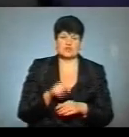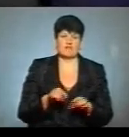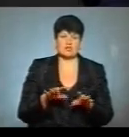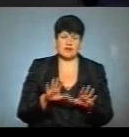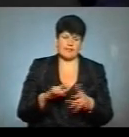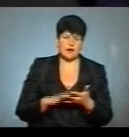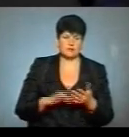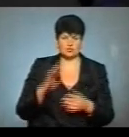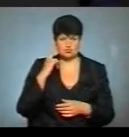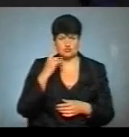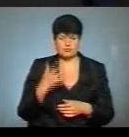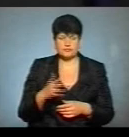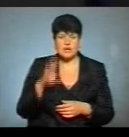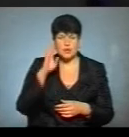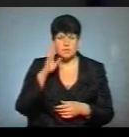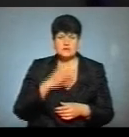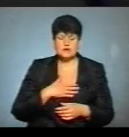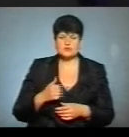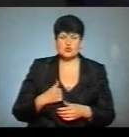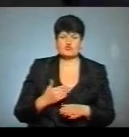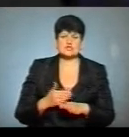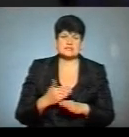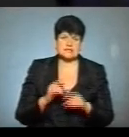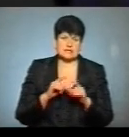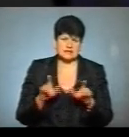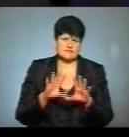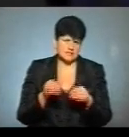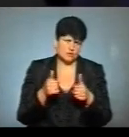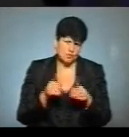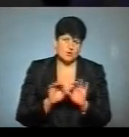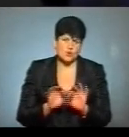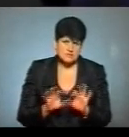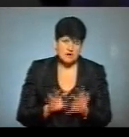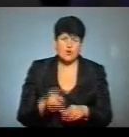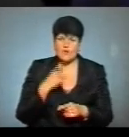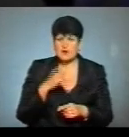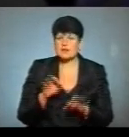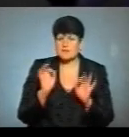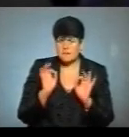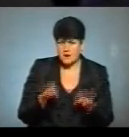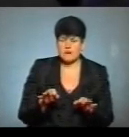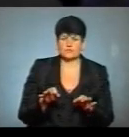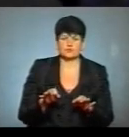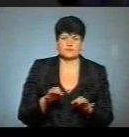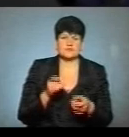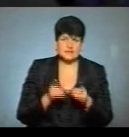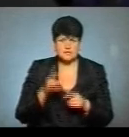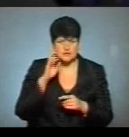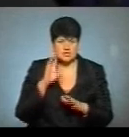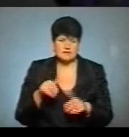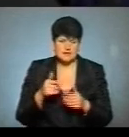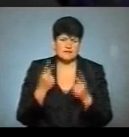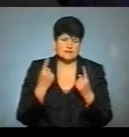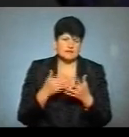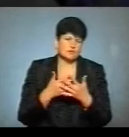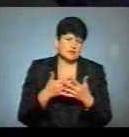буду думати. Хлопці з нашої військової частини все добре розказували, говорили правду. Дійсно, держава надає велику